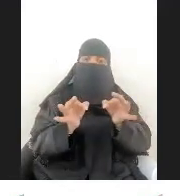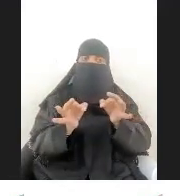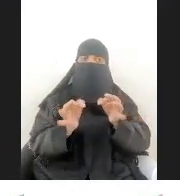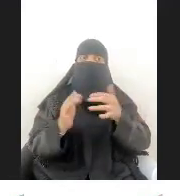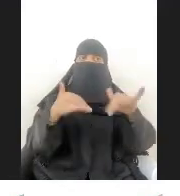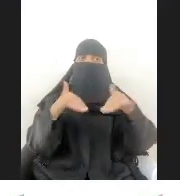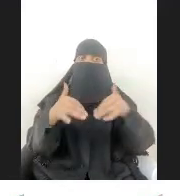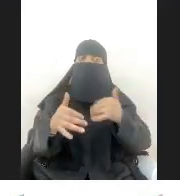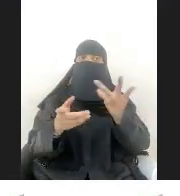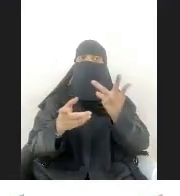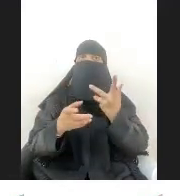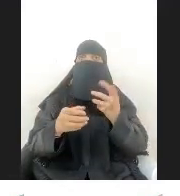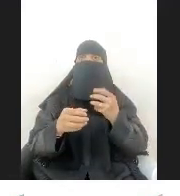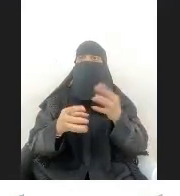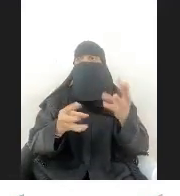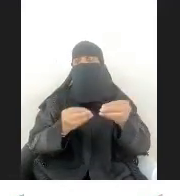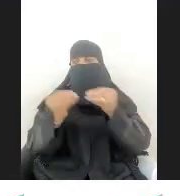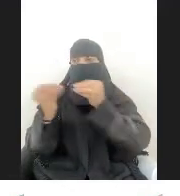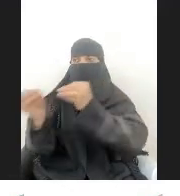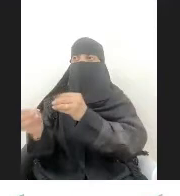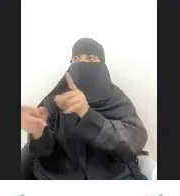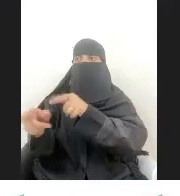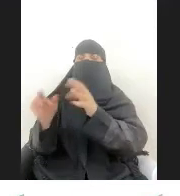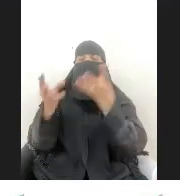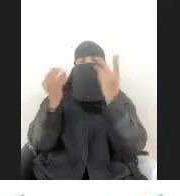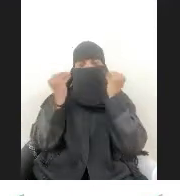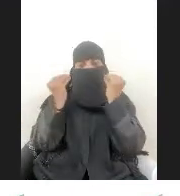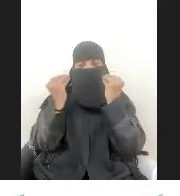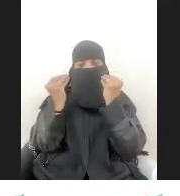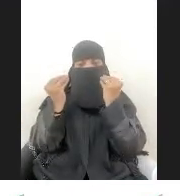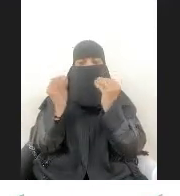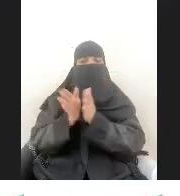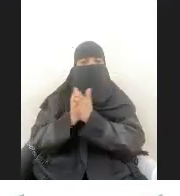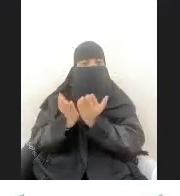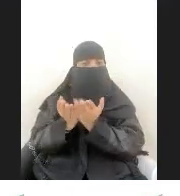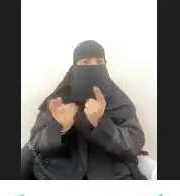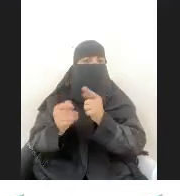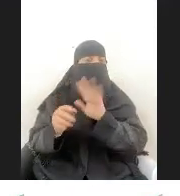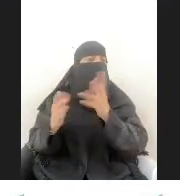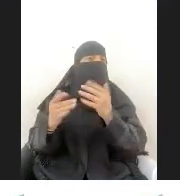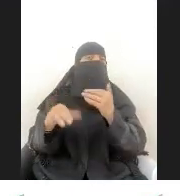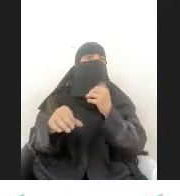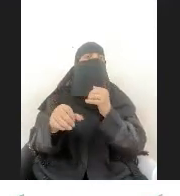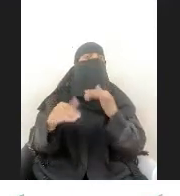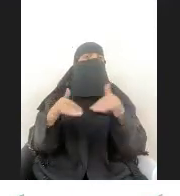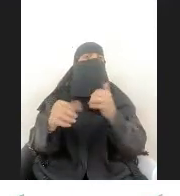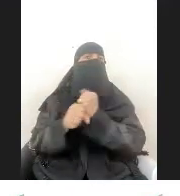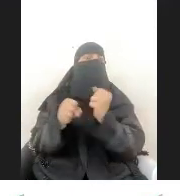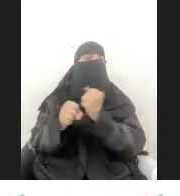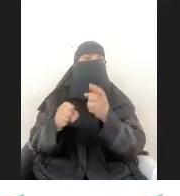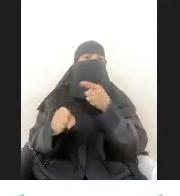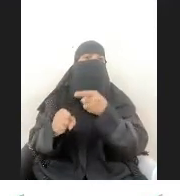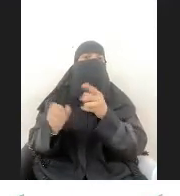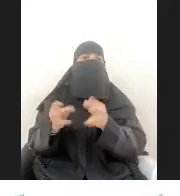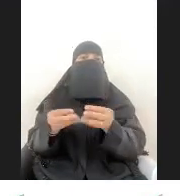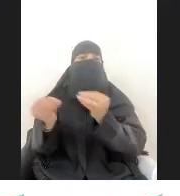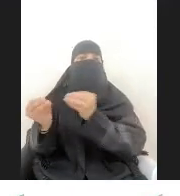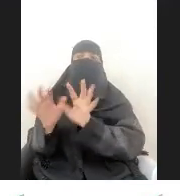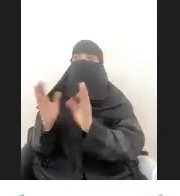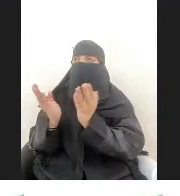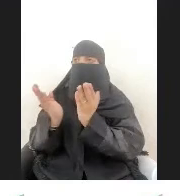إن إحنا هنسلم المحتوى، كيف إن إحنا هنطبق هذا المحتوى ونعطيه إما في الفصل الحضوري أو عن